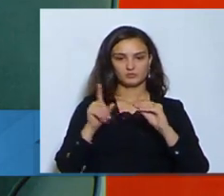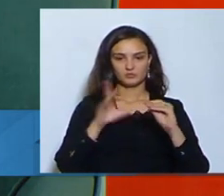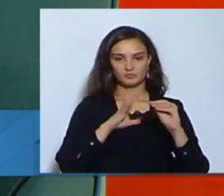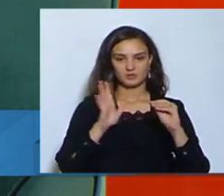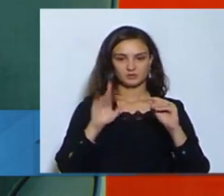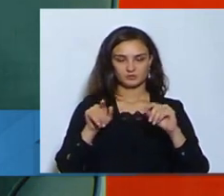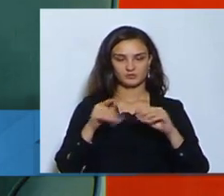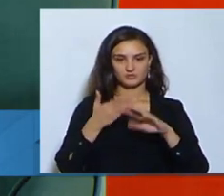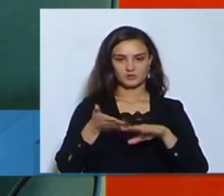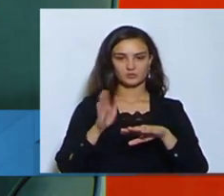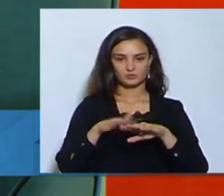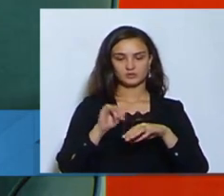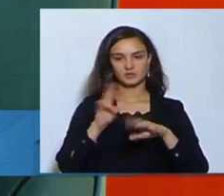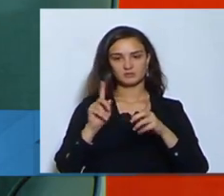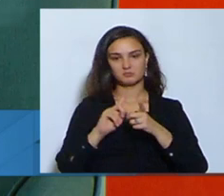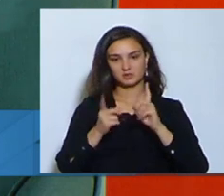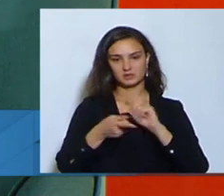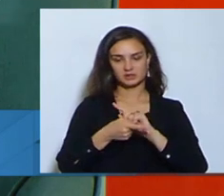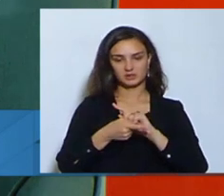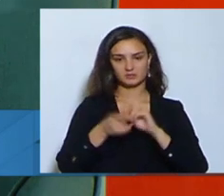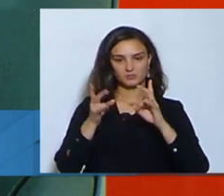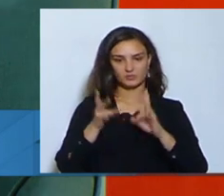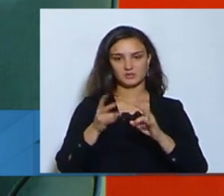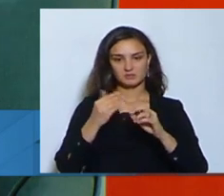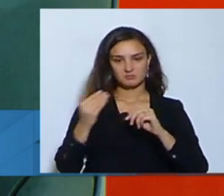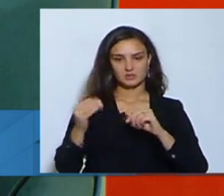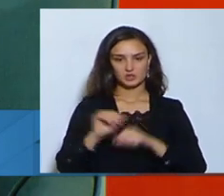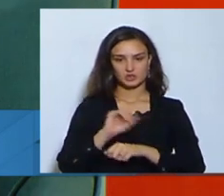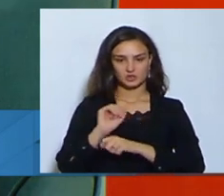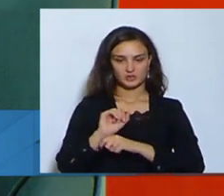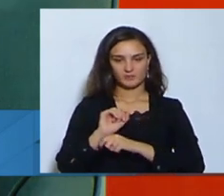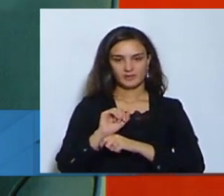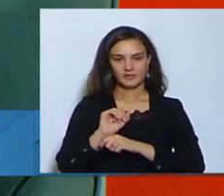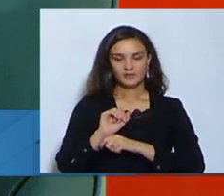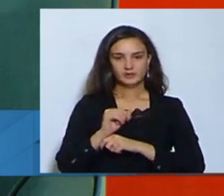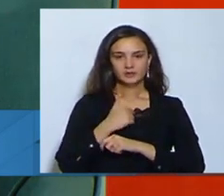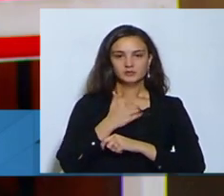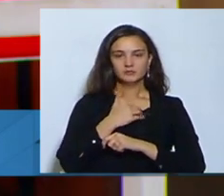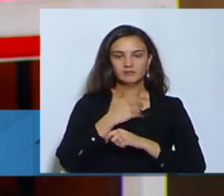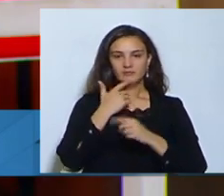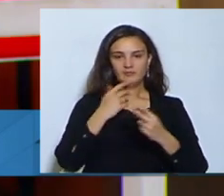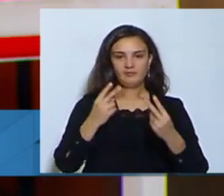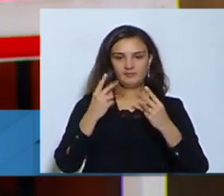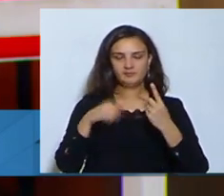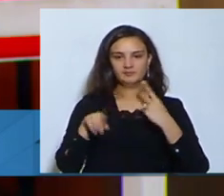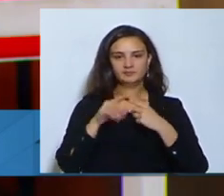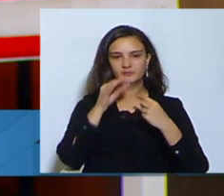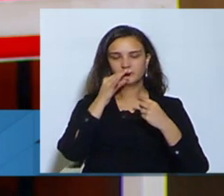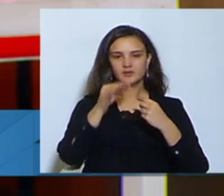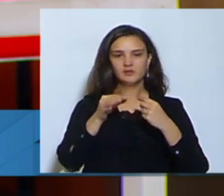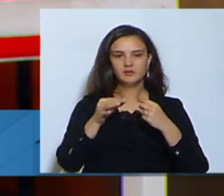არ გაღრმავდეს ამ პირიქით, ესე იგი მოხდეს მისი შეჩერება. მე მინდა მაყურებელს